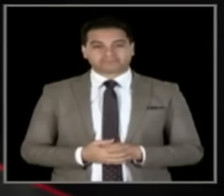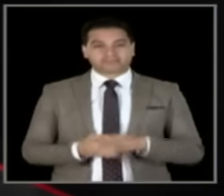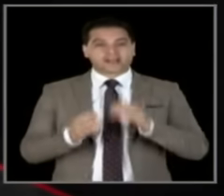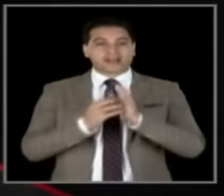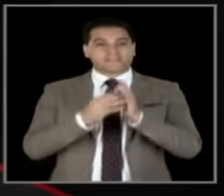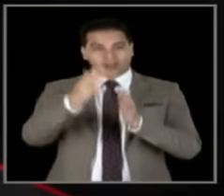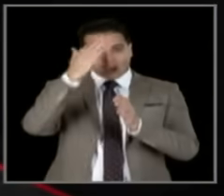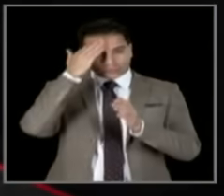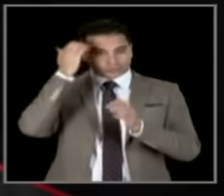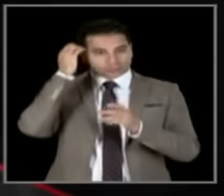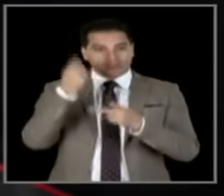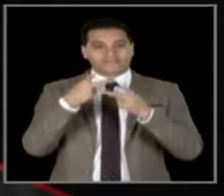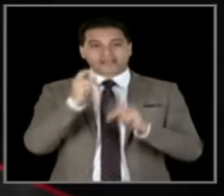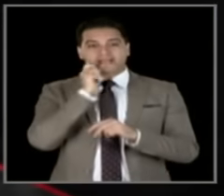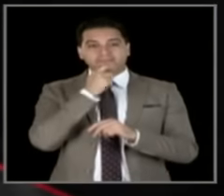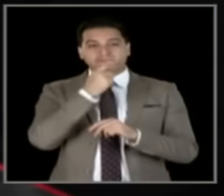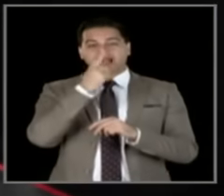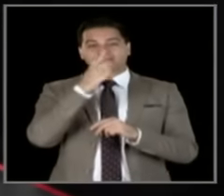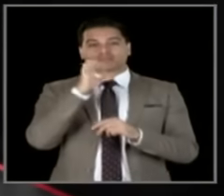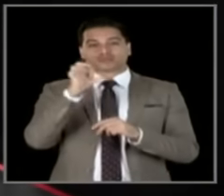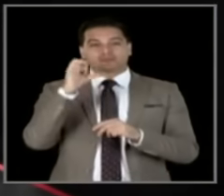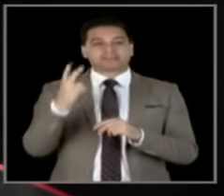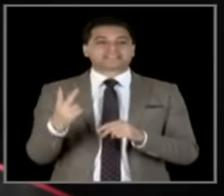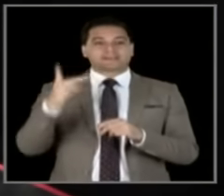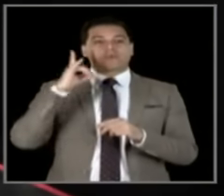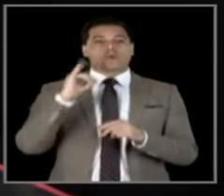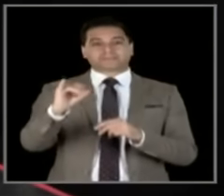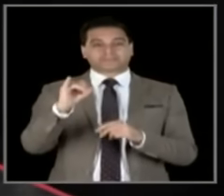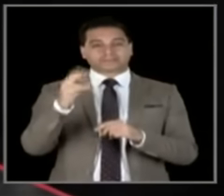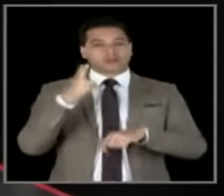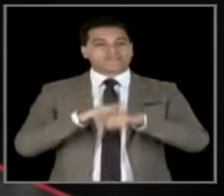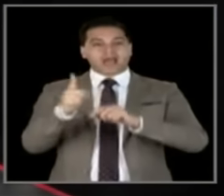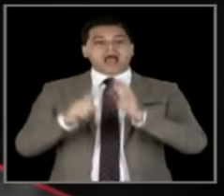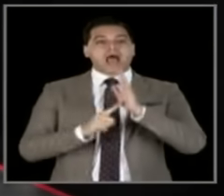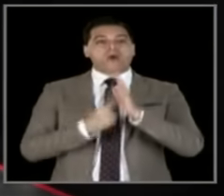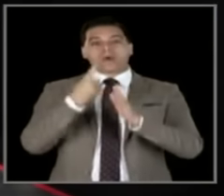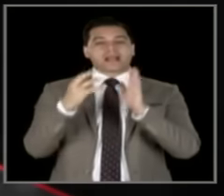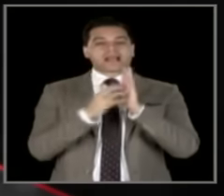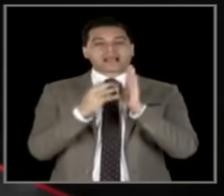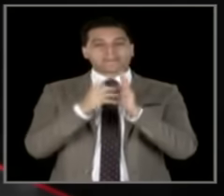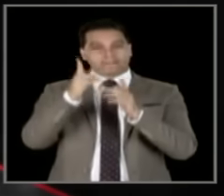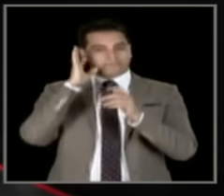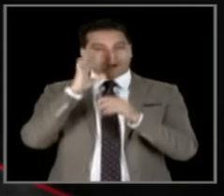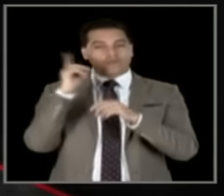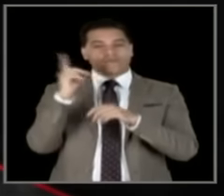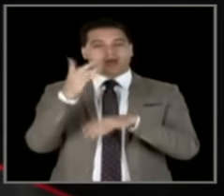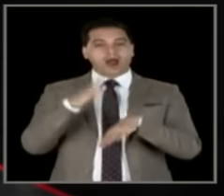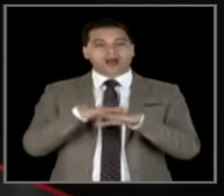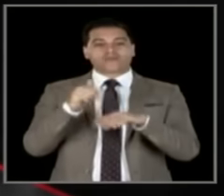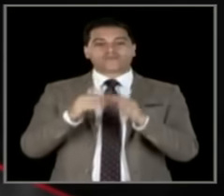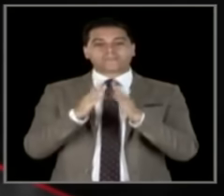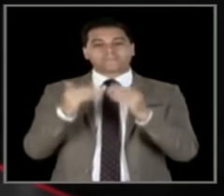جامعة أسيوط افتتحت عام 1957 وهي أول جامعة إقليمية على مستوى